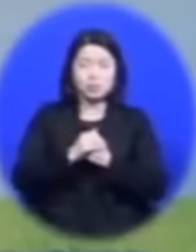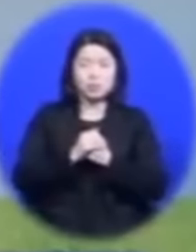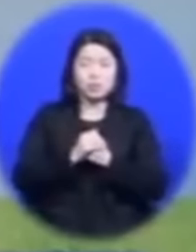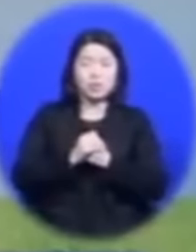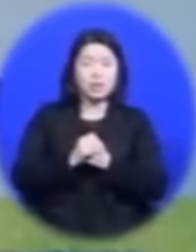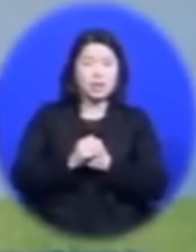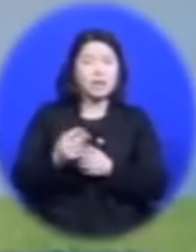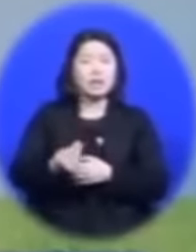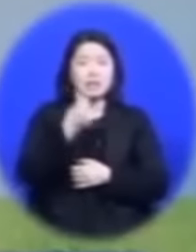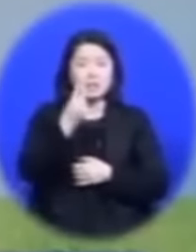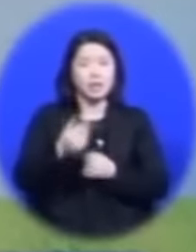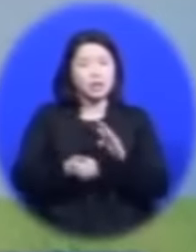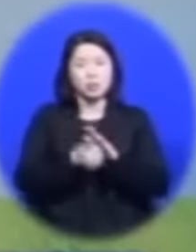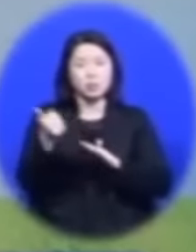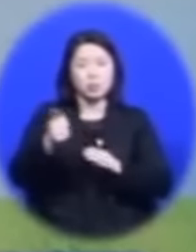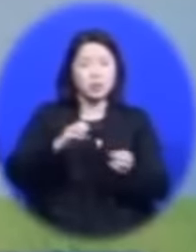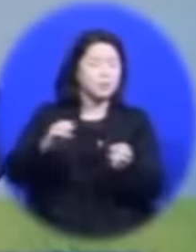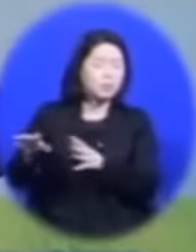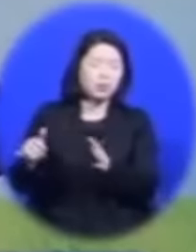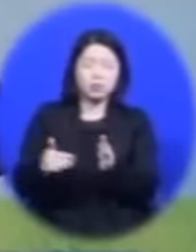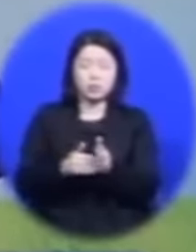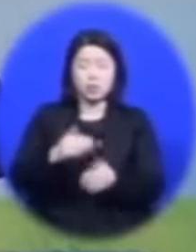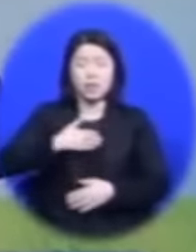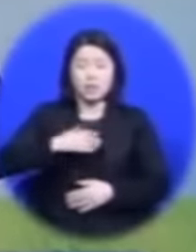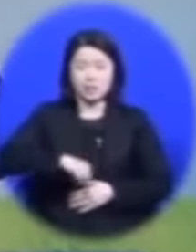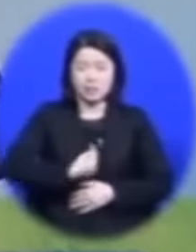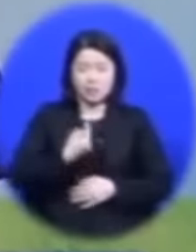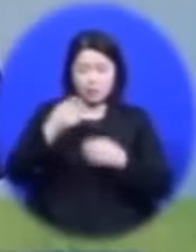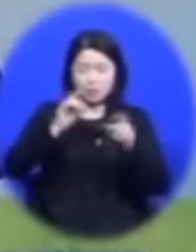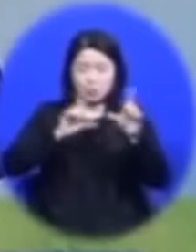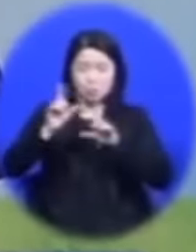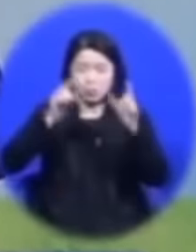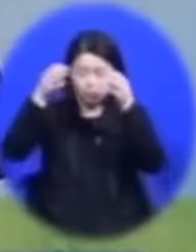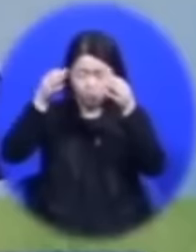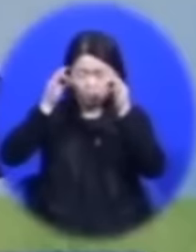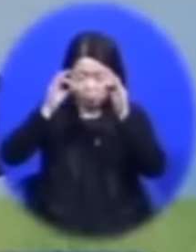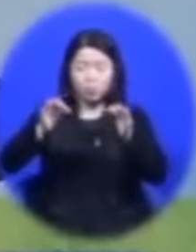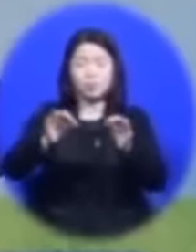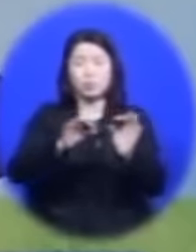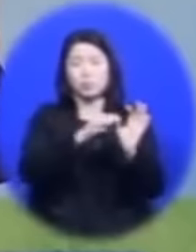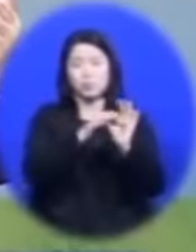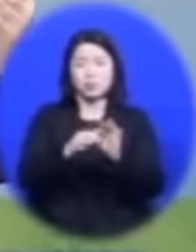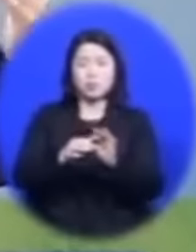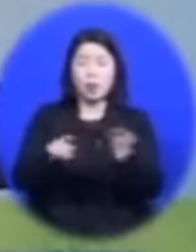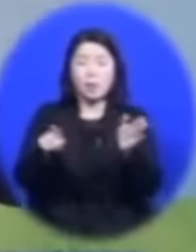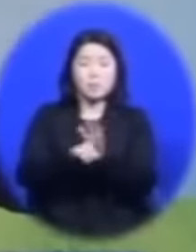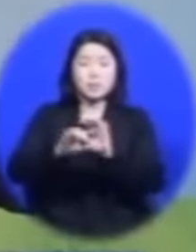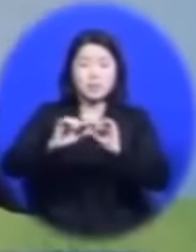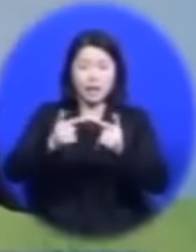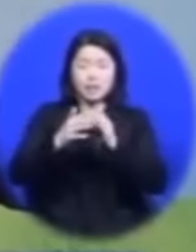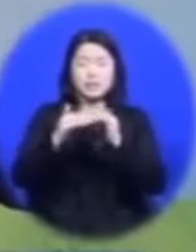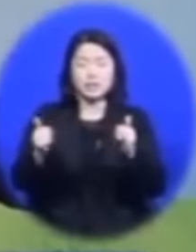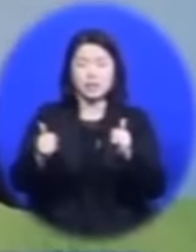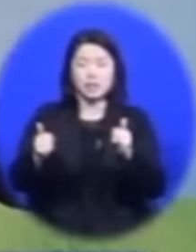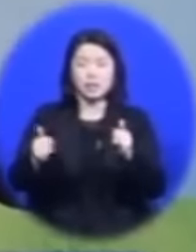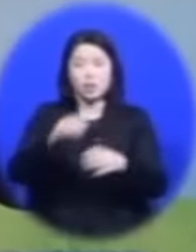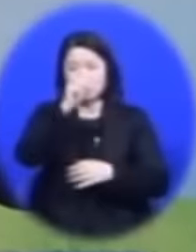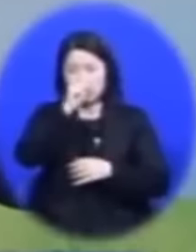살 소망을 버렸습니다. 자기 모습을 보면서 믿지 않는 자들에게 덕이 되지